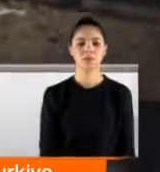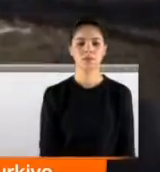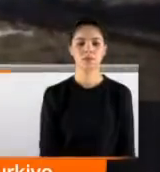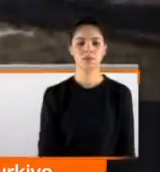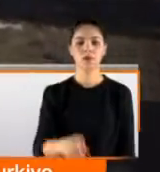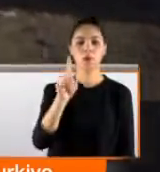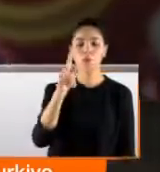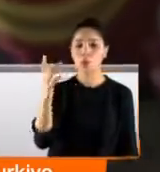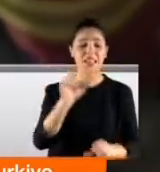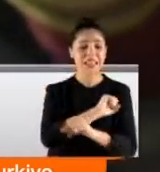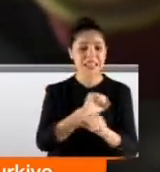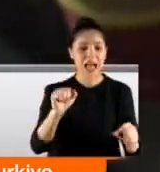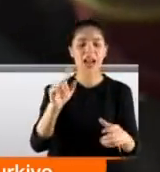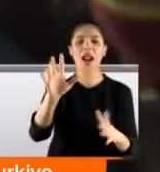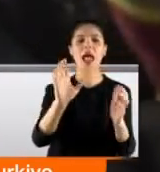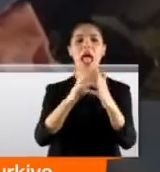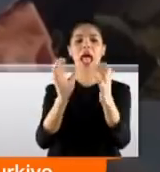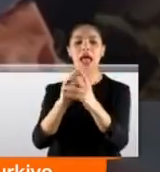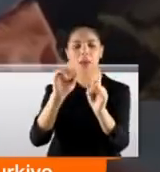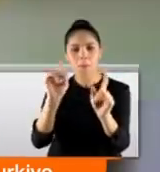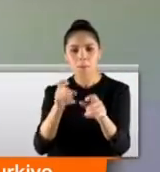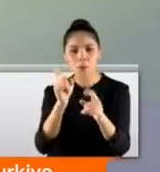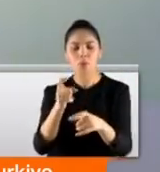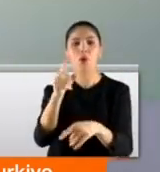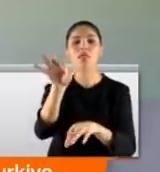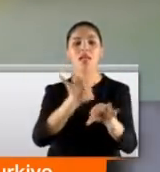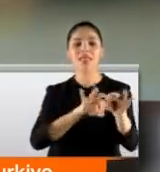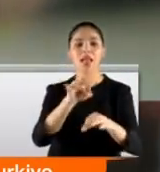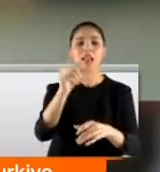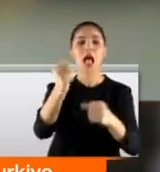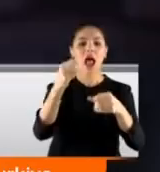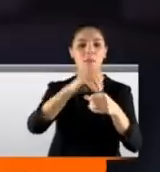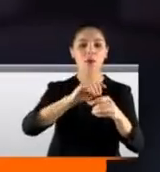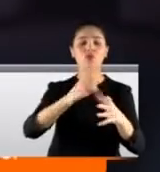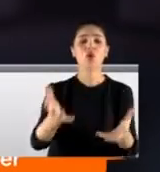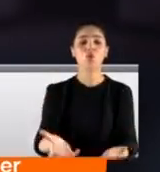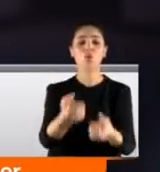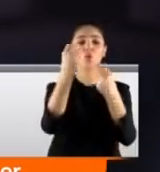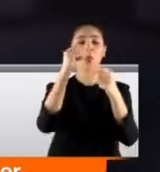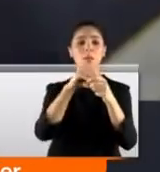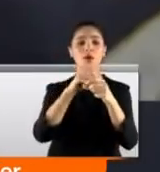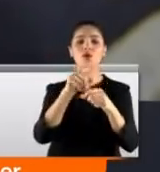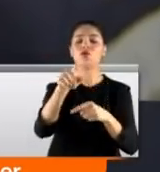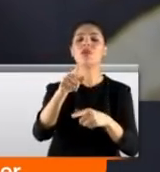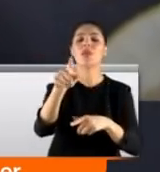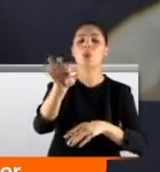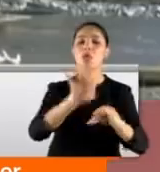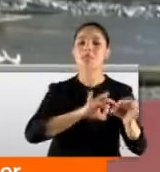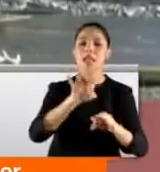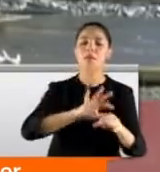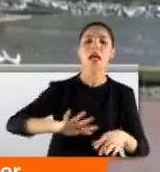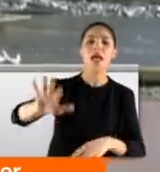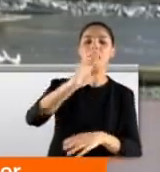Ortaya çıkan hasar ekipler tarafından tespit edildi. Araçta mahsur kalanları kurtarmak için yapılacak müdahaleler tatbik